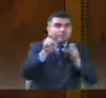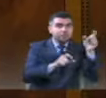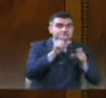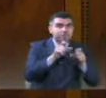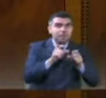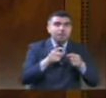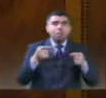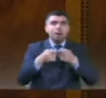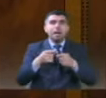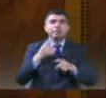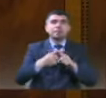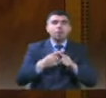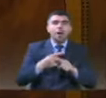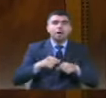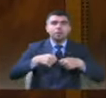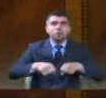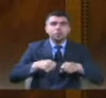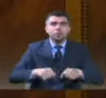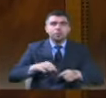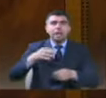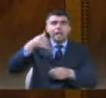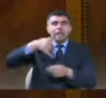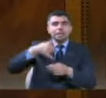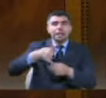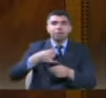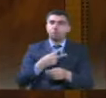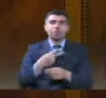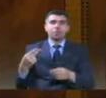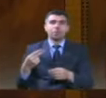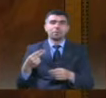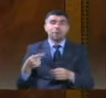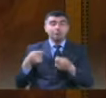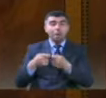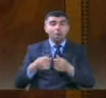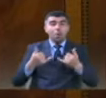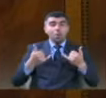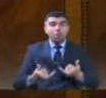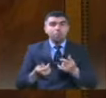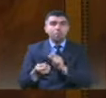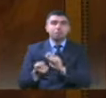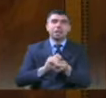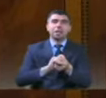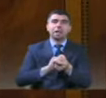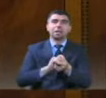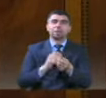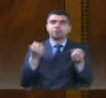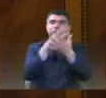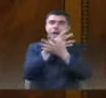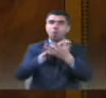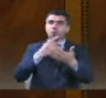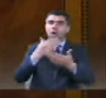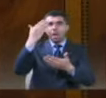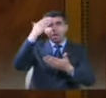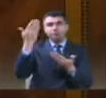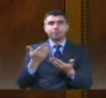السكر وآتاي والدقيق المدعم. الحياة اليوم تتغير، يجب على الحكومة أن تواكب هذا التغير،